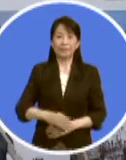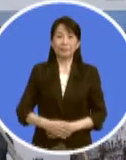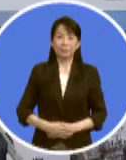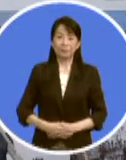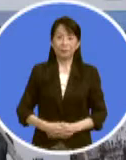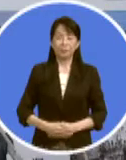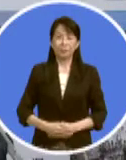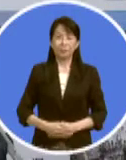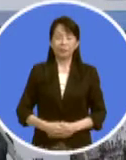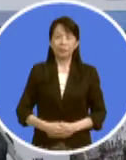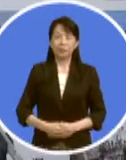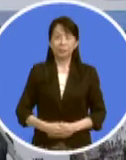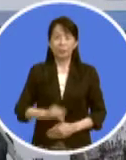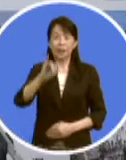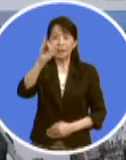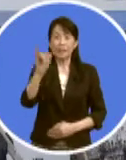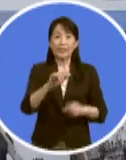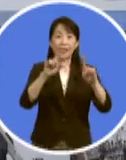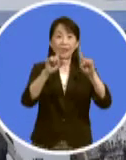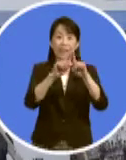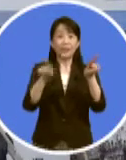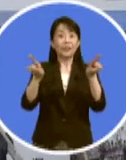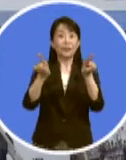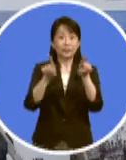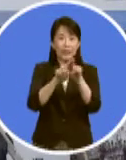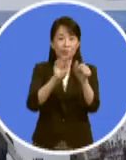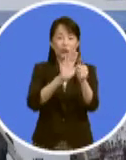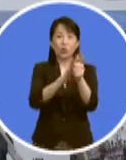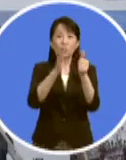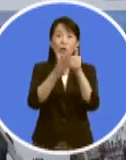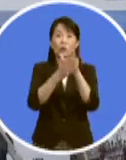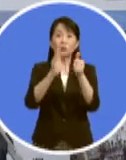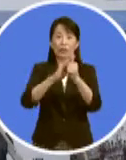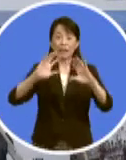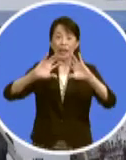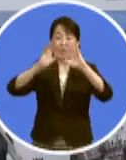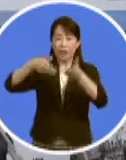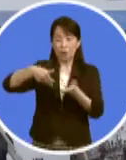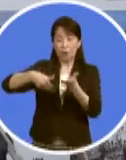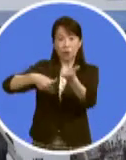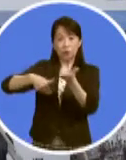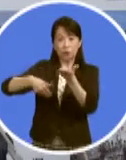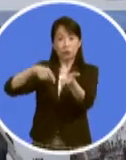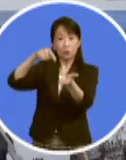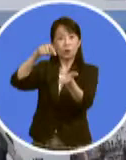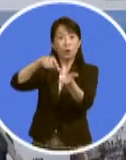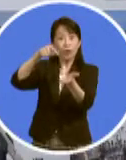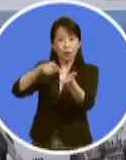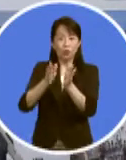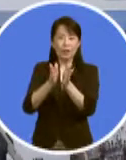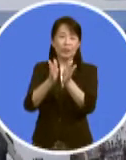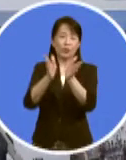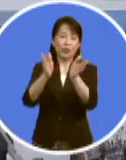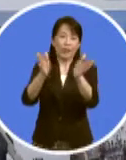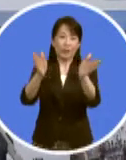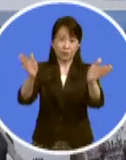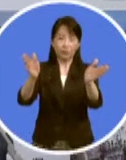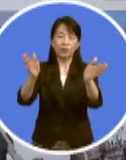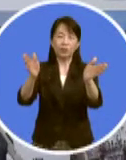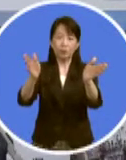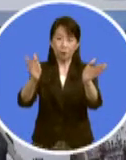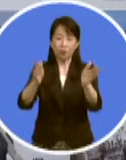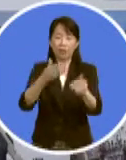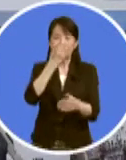考えているところでございますja なんかともタイアップしながらですね輸出の促進外に向かってですねハンドを開いてこと